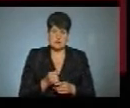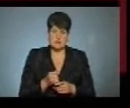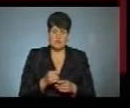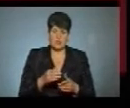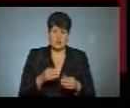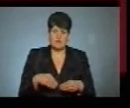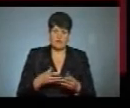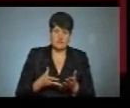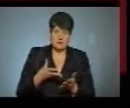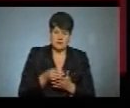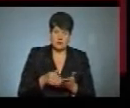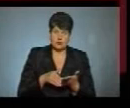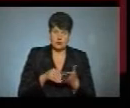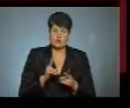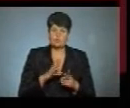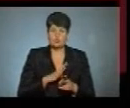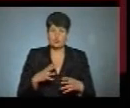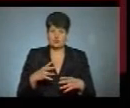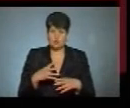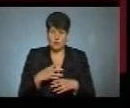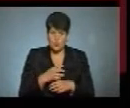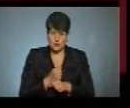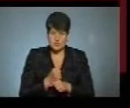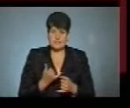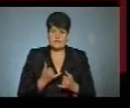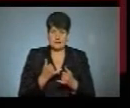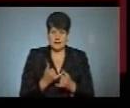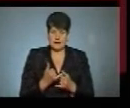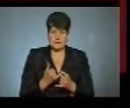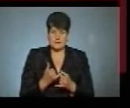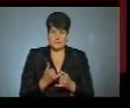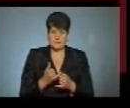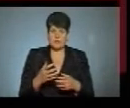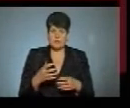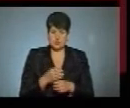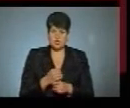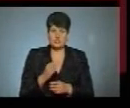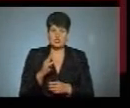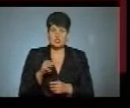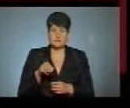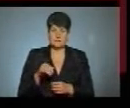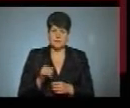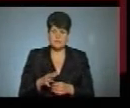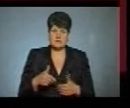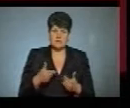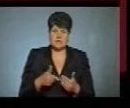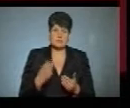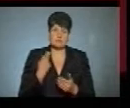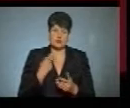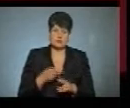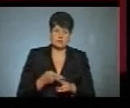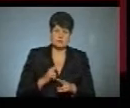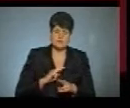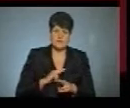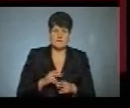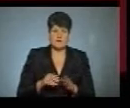допомога тим людям, які були скорочені в зв'язку з оптимізацією закладу. Ми зверталися по заборгованості в районну раду, так як